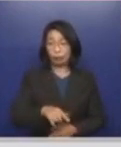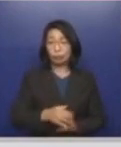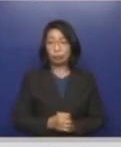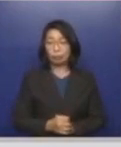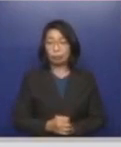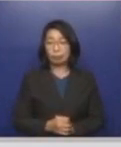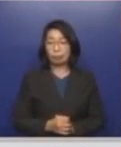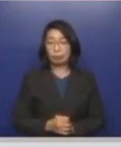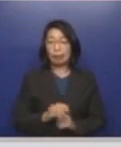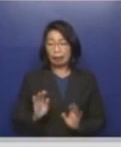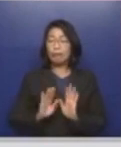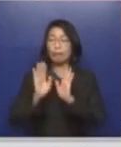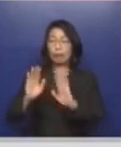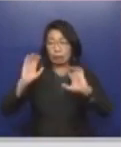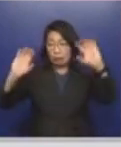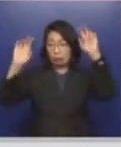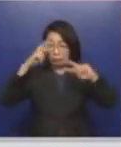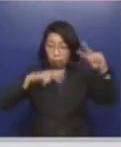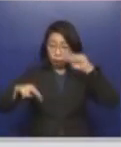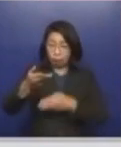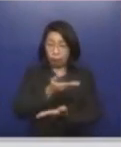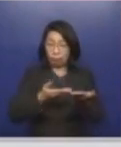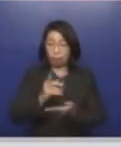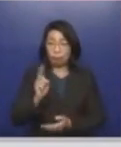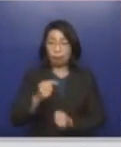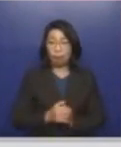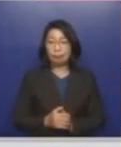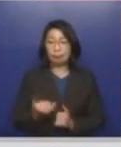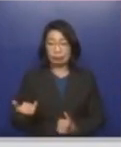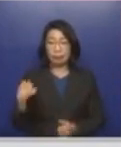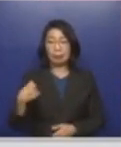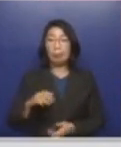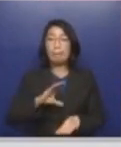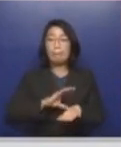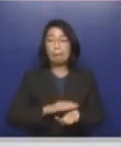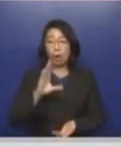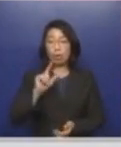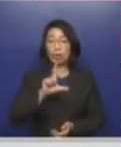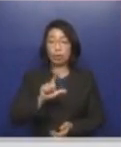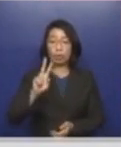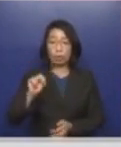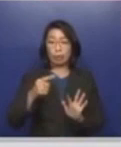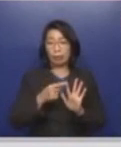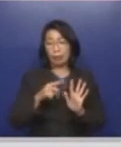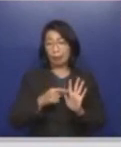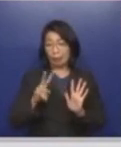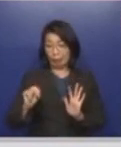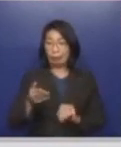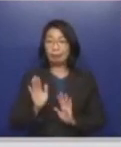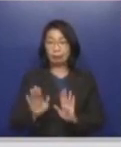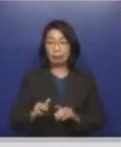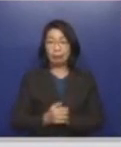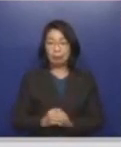ทยและเพื่อให้รัฐบาลรับไปพิจารณาดำเนินการต่อไปเป็นของคุณหมอชนน่านสีแก้วพรรคเพื่อไทยขออนุญาตเอ่ยนามนะครับพร้อ